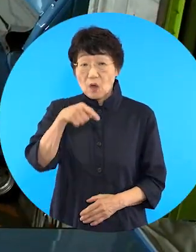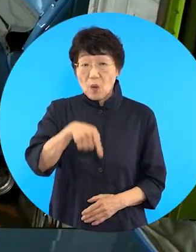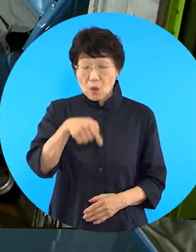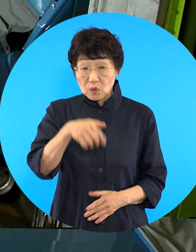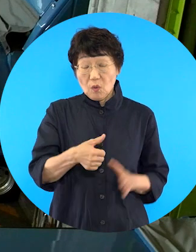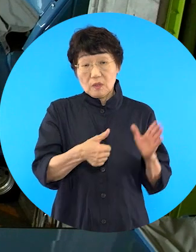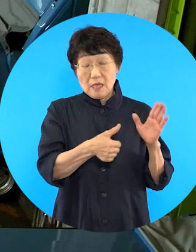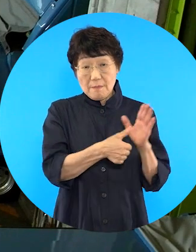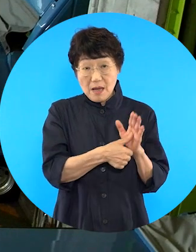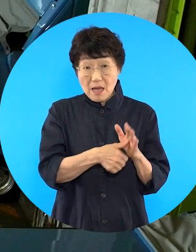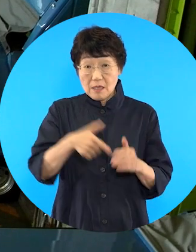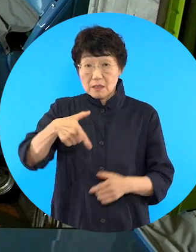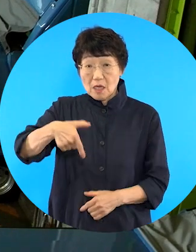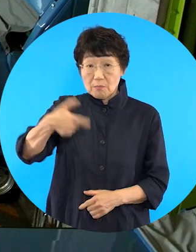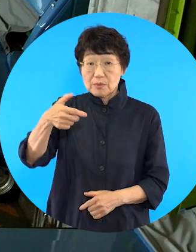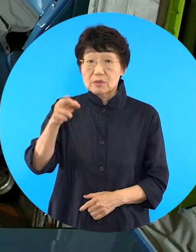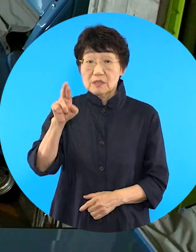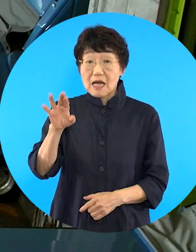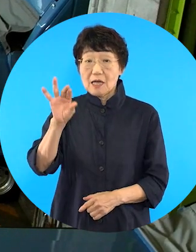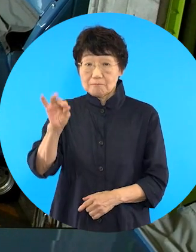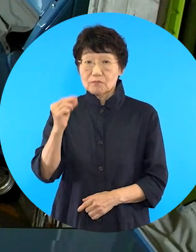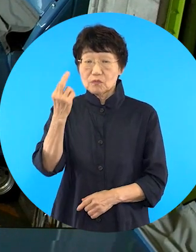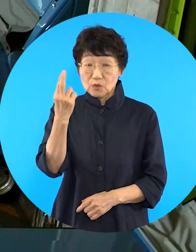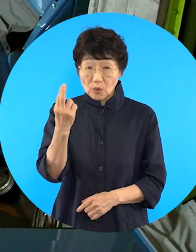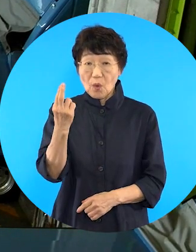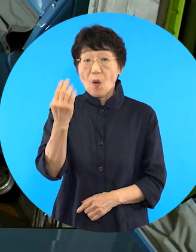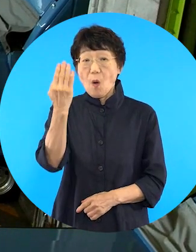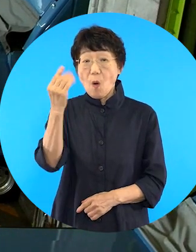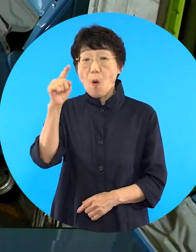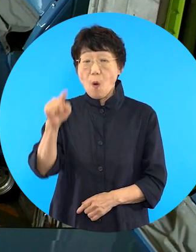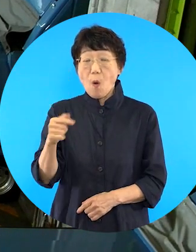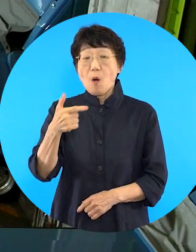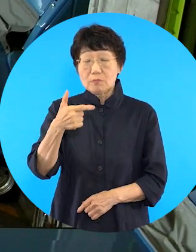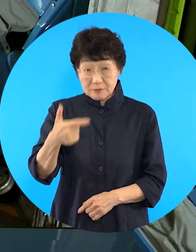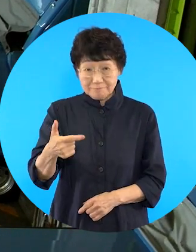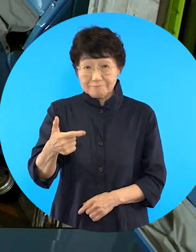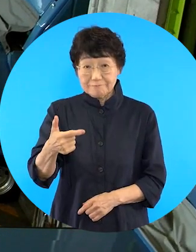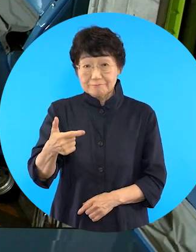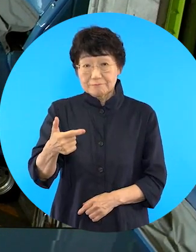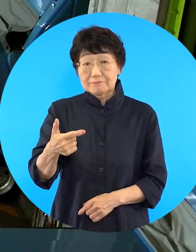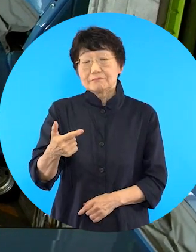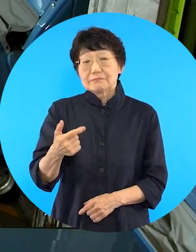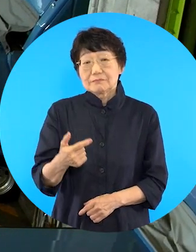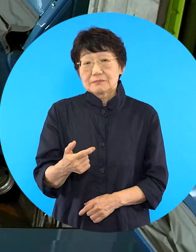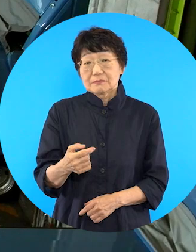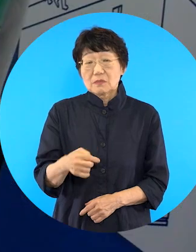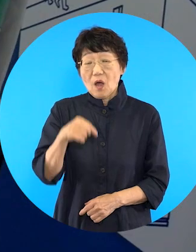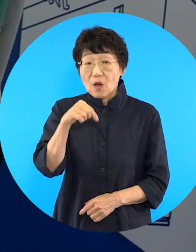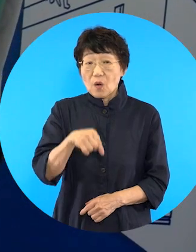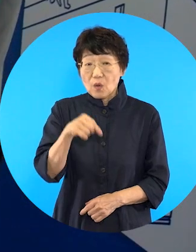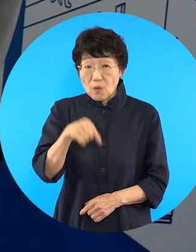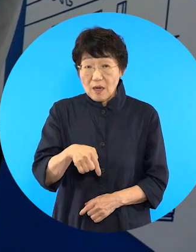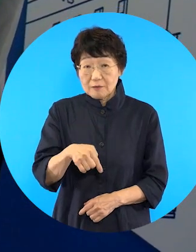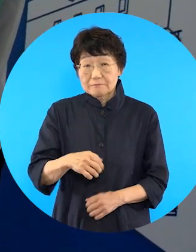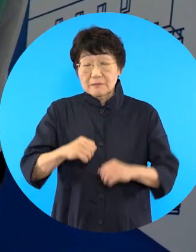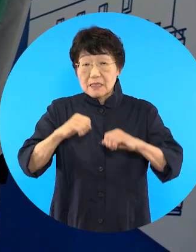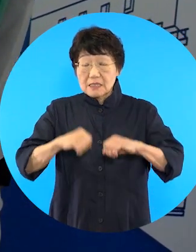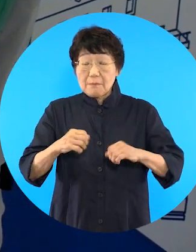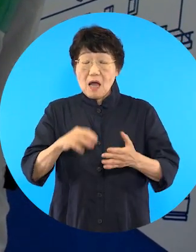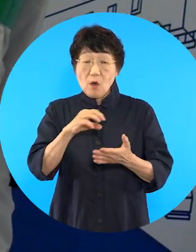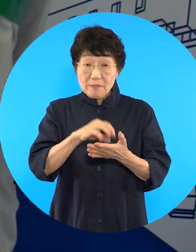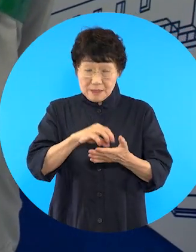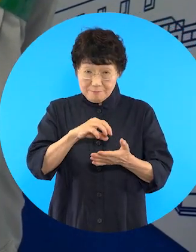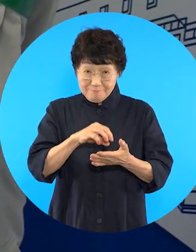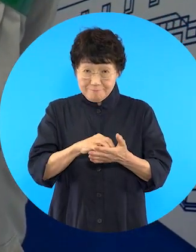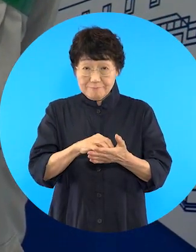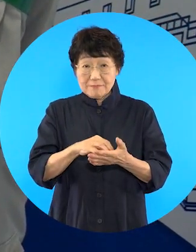最初に案内していただいたのはプラットフォームです。 こちらのスペースはですね、家庭から集められたゴミ